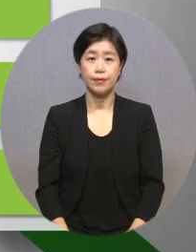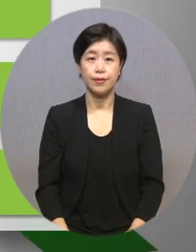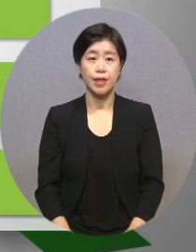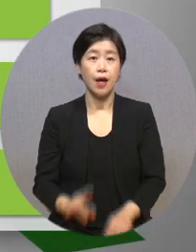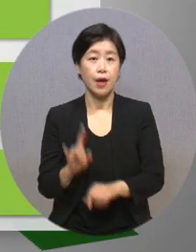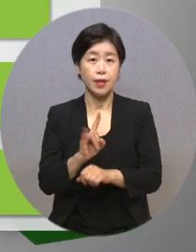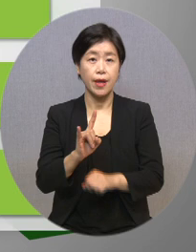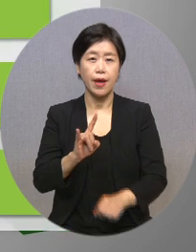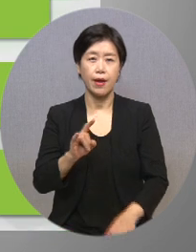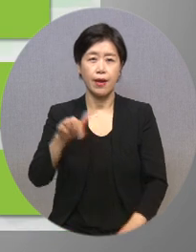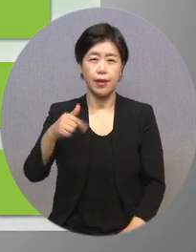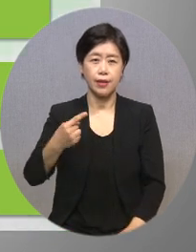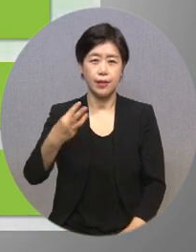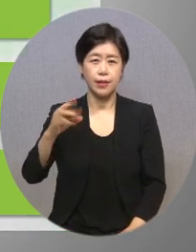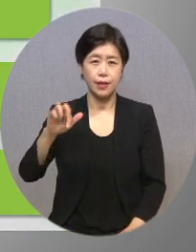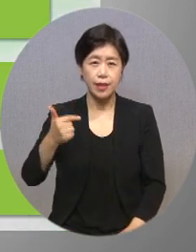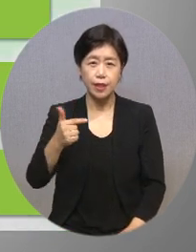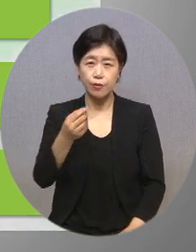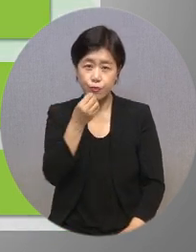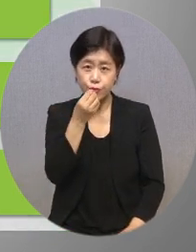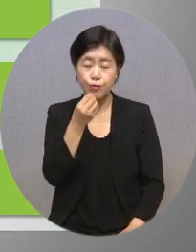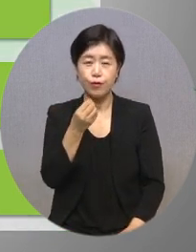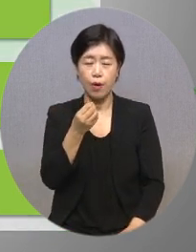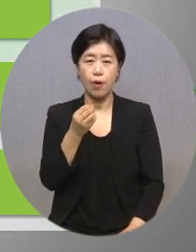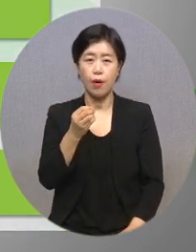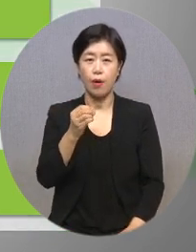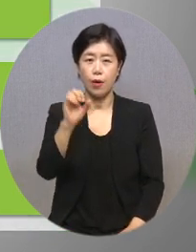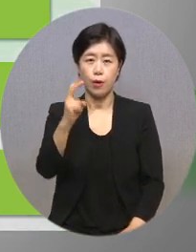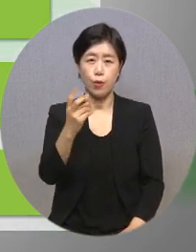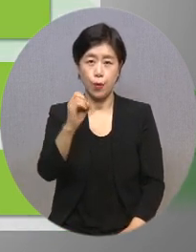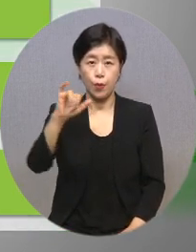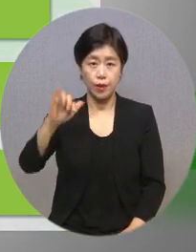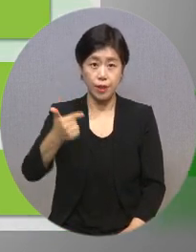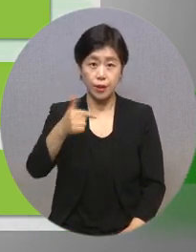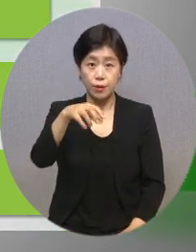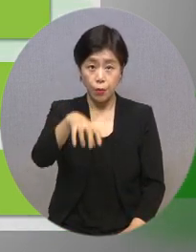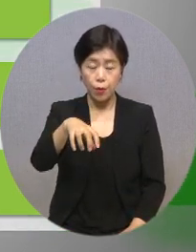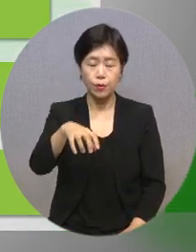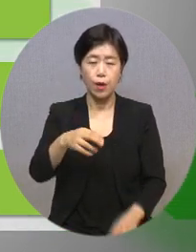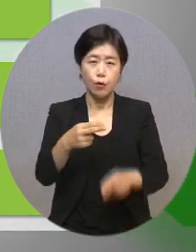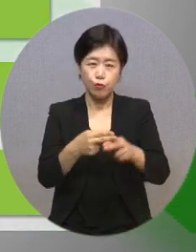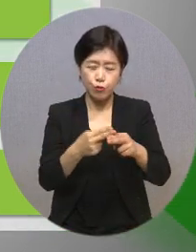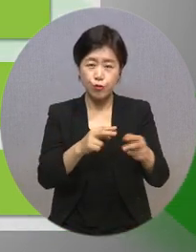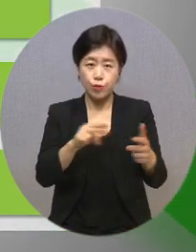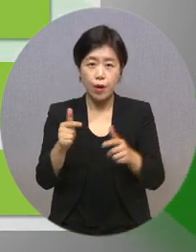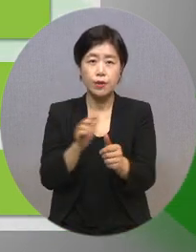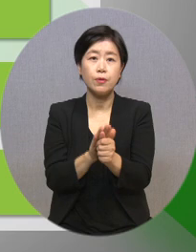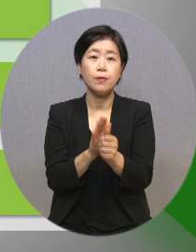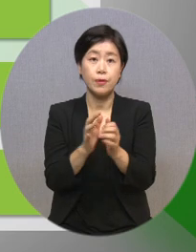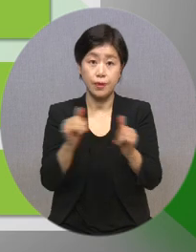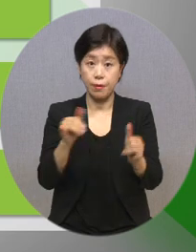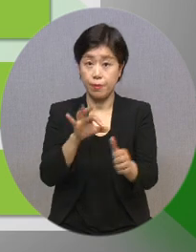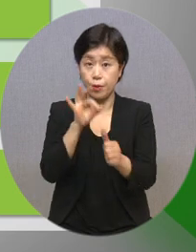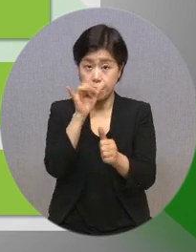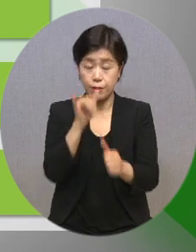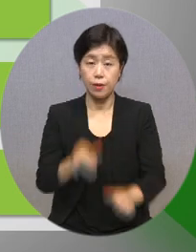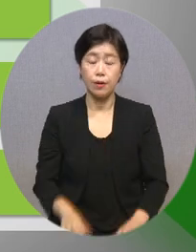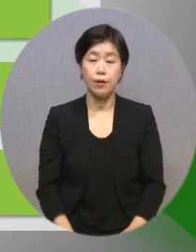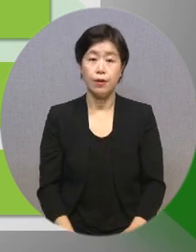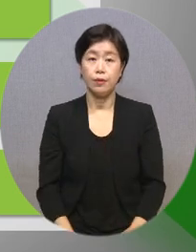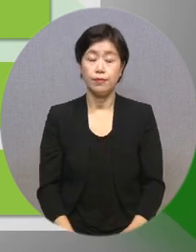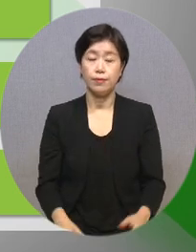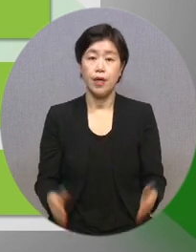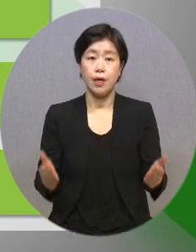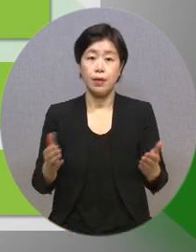주식회사 현대그린푸드 녹십자 용인에서 주방 보조원을 모집합니다. 접수 마감일은 9월